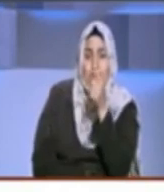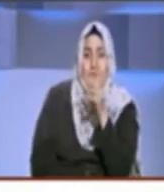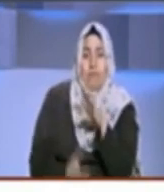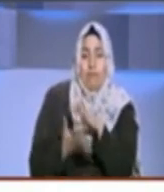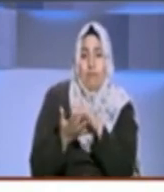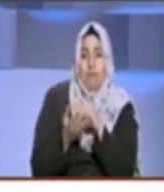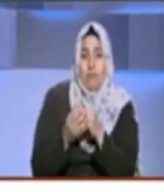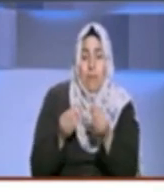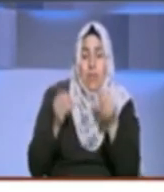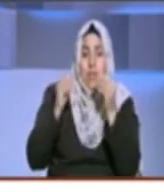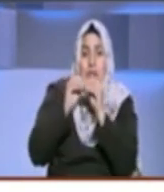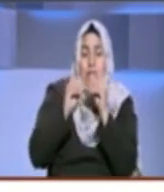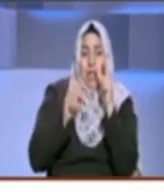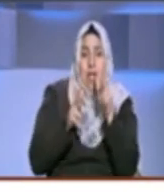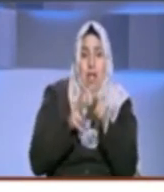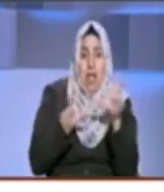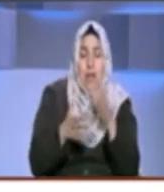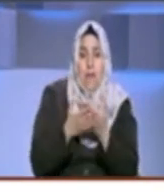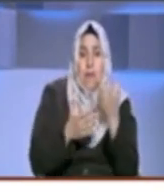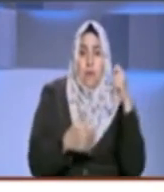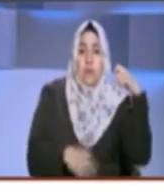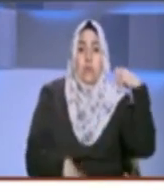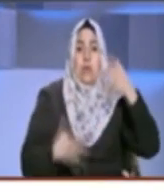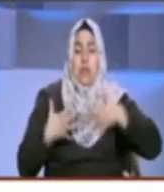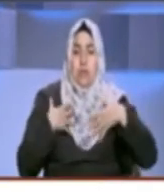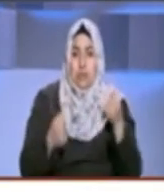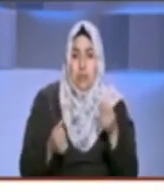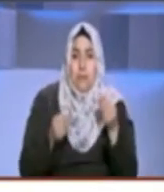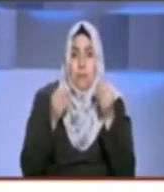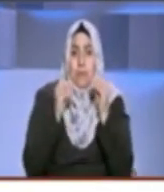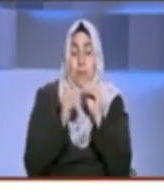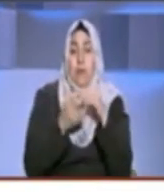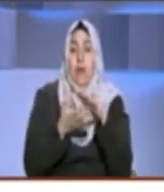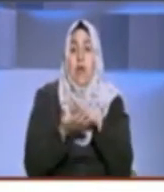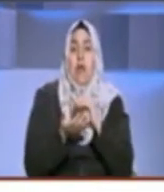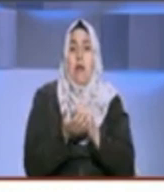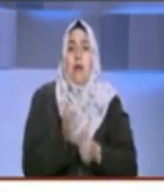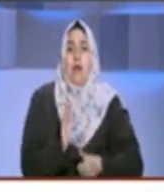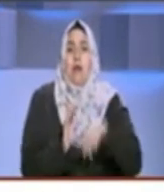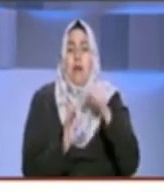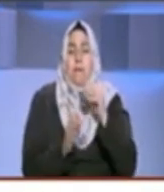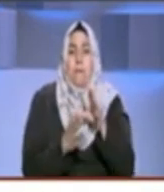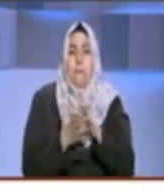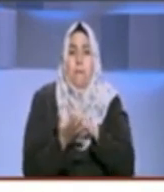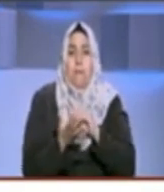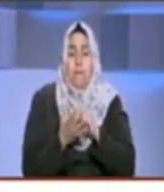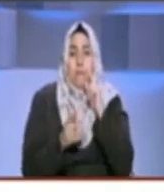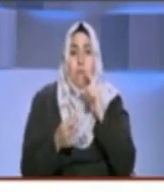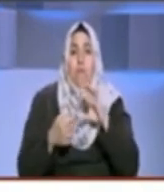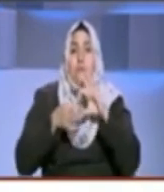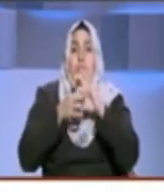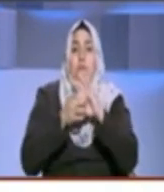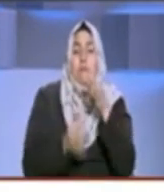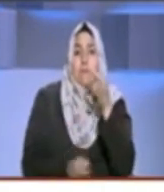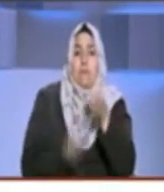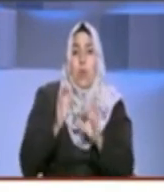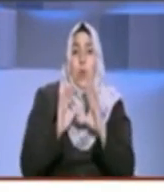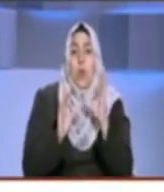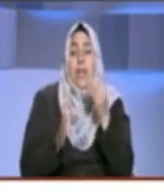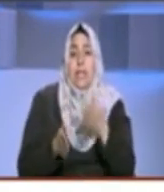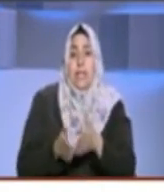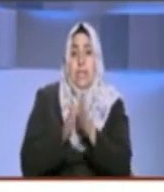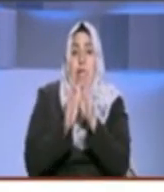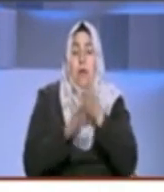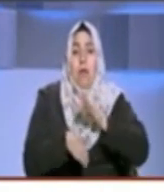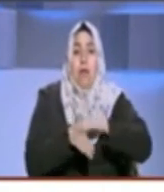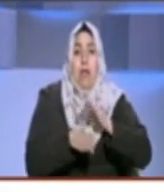التي قدمت واعلن عنها من قبل وزاره الصحه وحضرتك بتستعرض ابرز محاورها بشكل موجز، مرتبط بتقييم كل دوله على حده كل